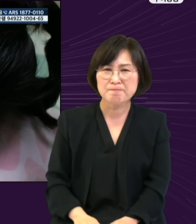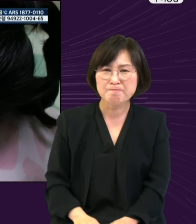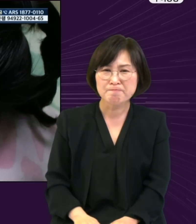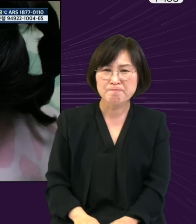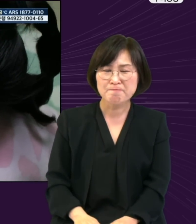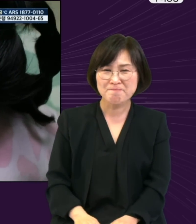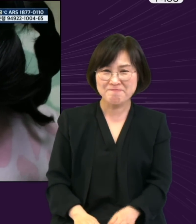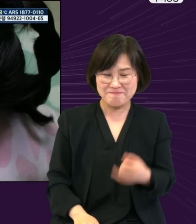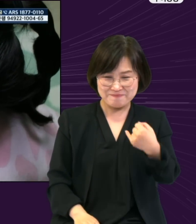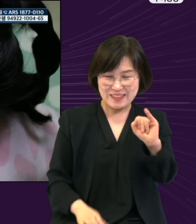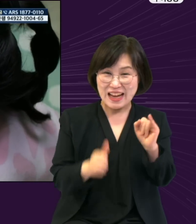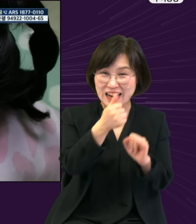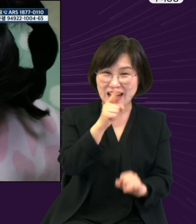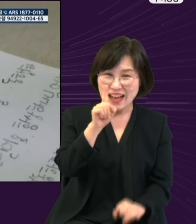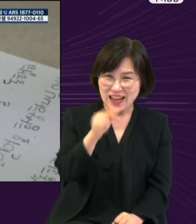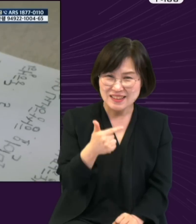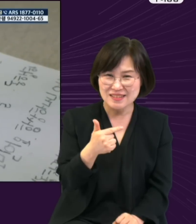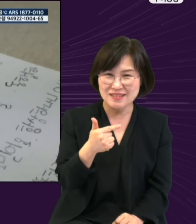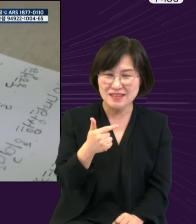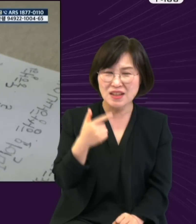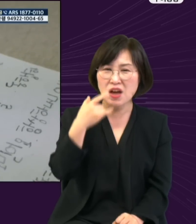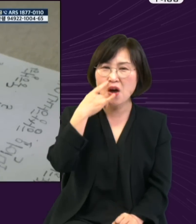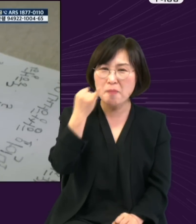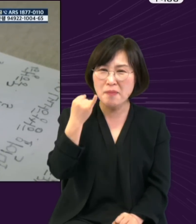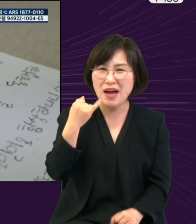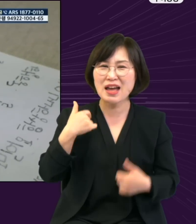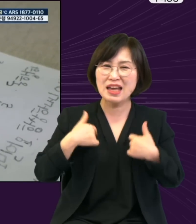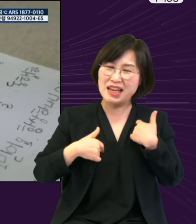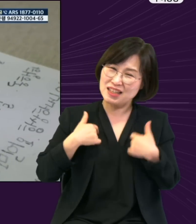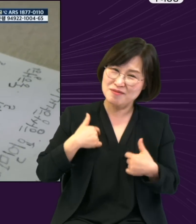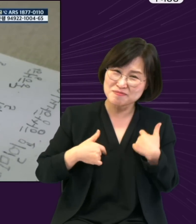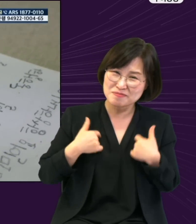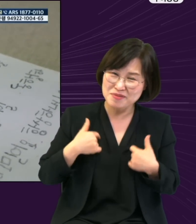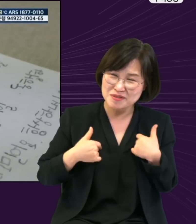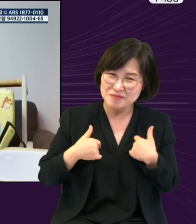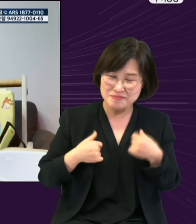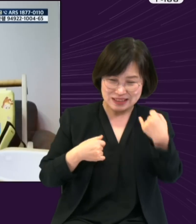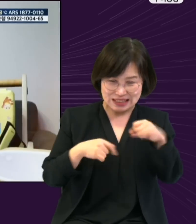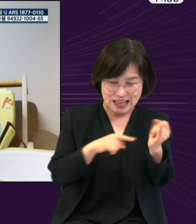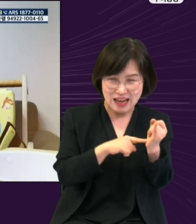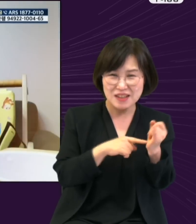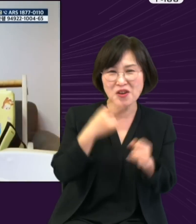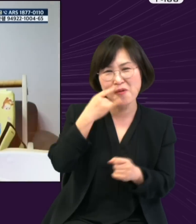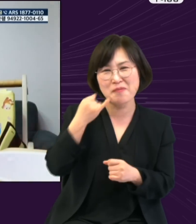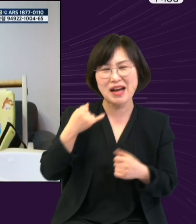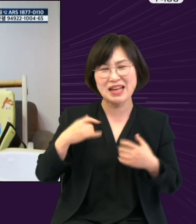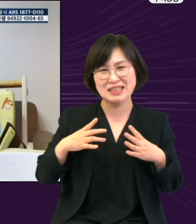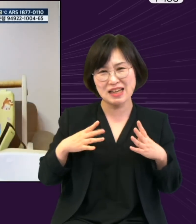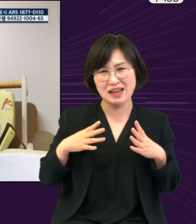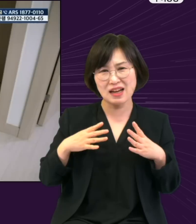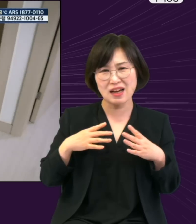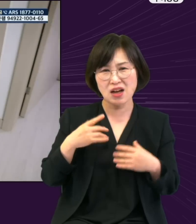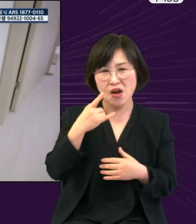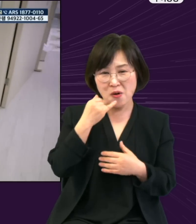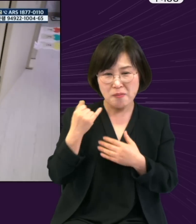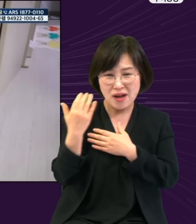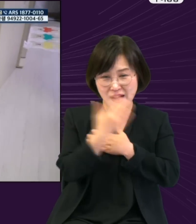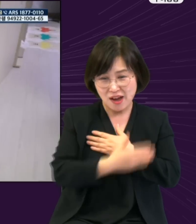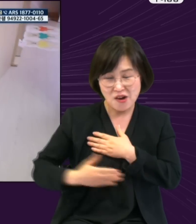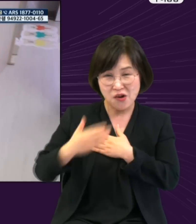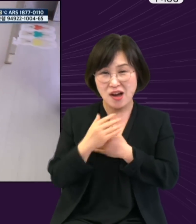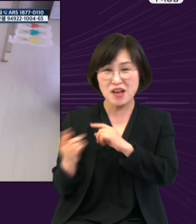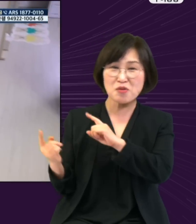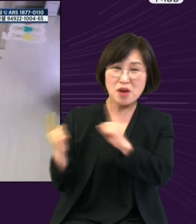하은이는 엄마의 기쁨, 엄마는 하은이의 자랑. 엄마의 건강이 회복되고